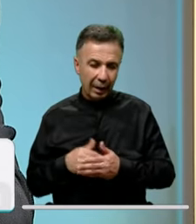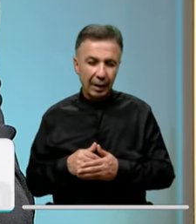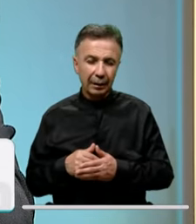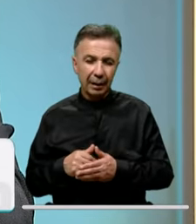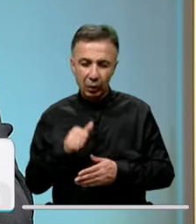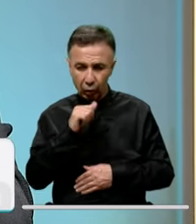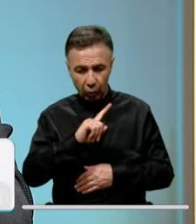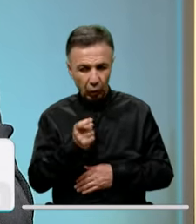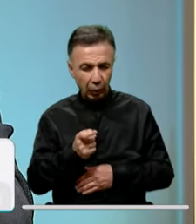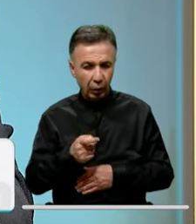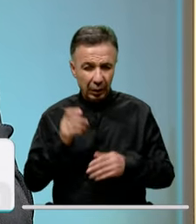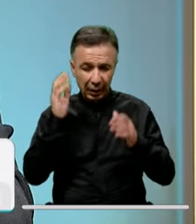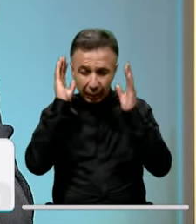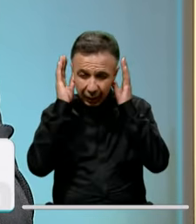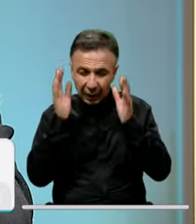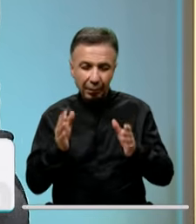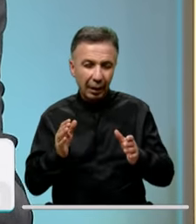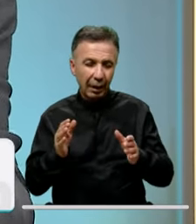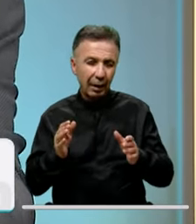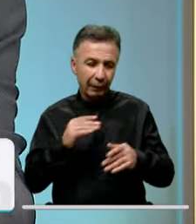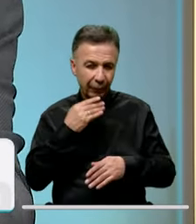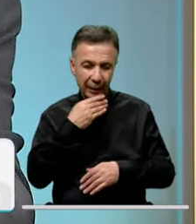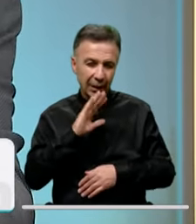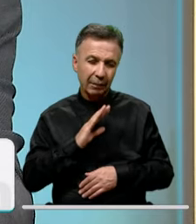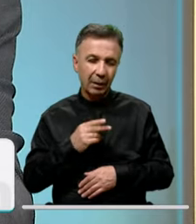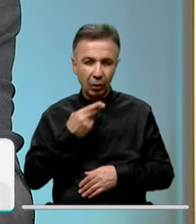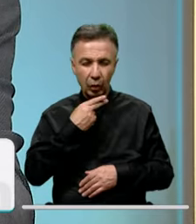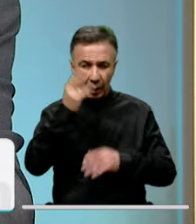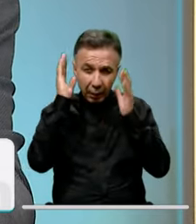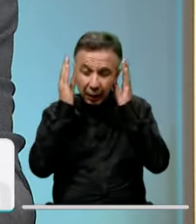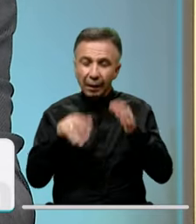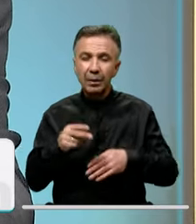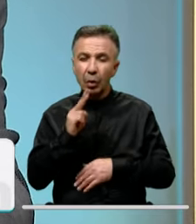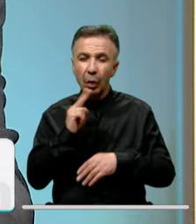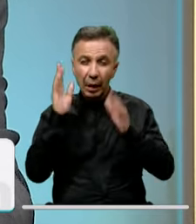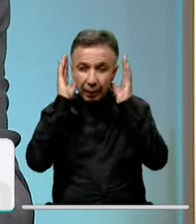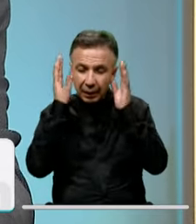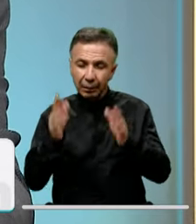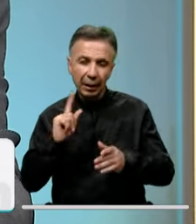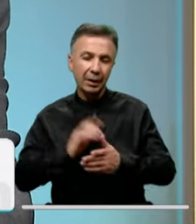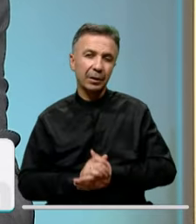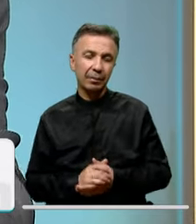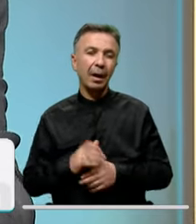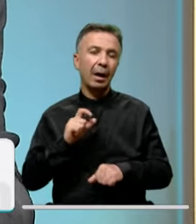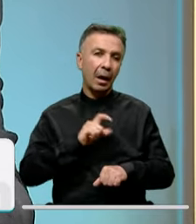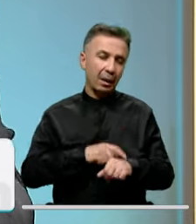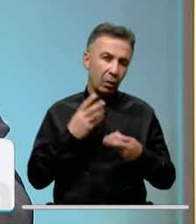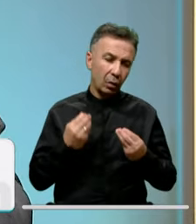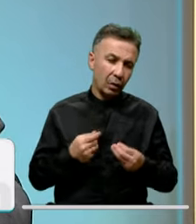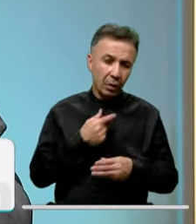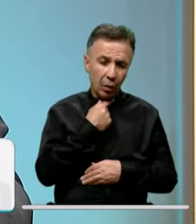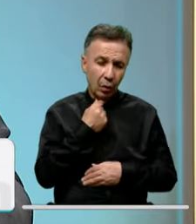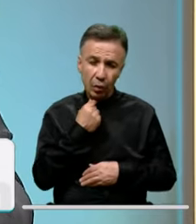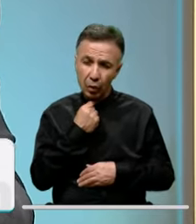var. Cumayı kılamamışsan öğlen namazını kılacaksın. Ki hasta olduğu için ya da